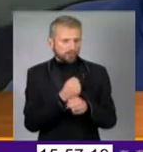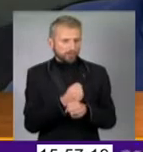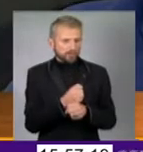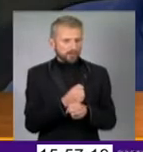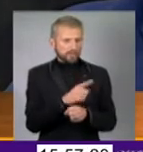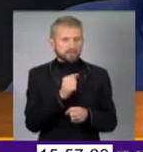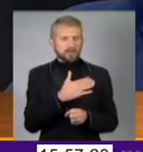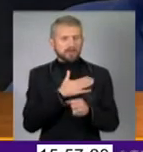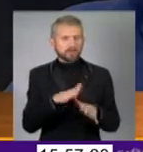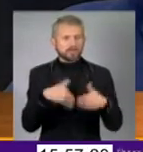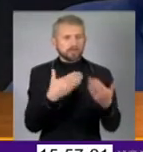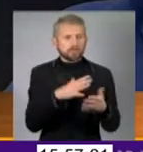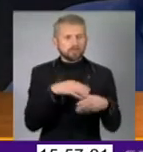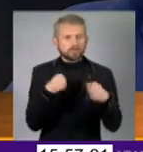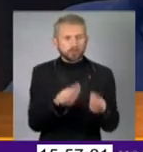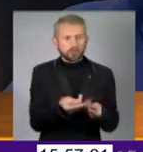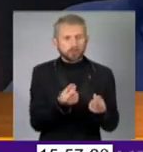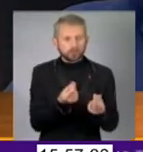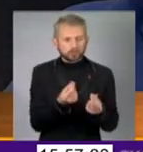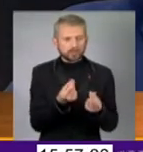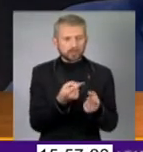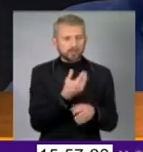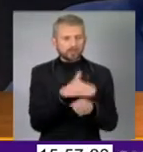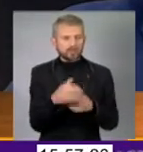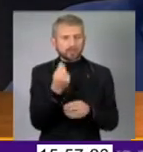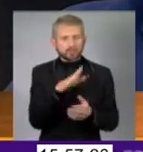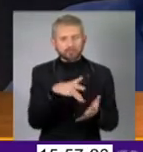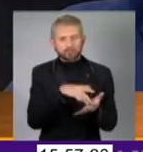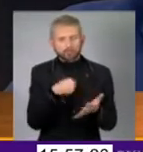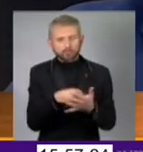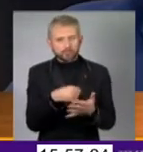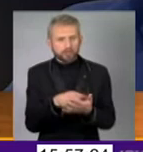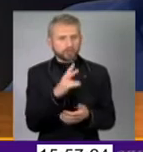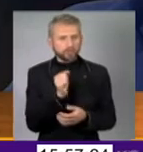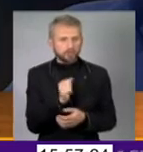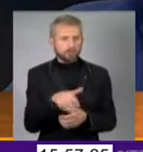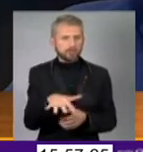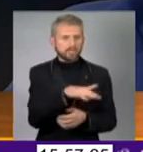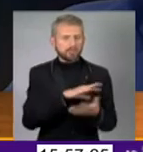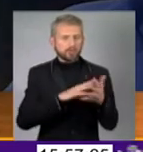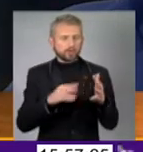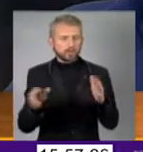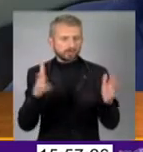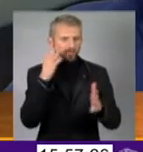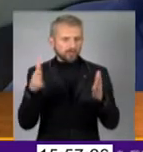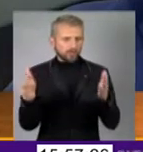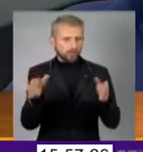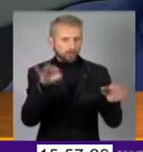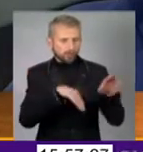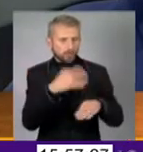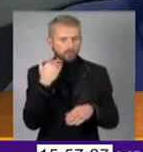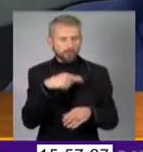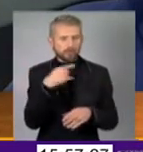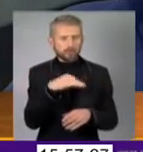за нашу ініціативу були надані кошти, виділені кошти з міського бюджету на масиви Виноградар, Вітряні Гори. Угу. Коли ми говорили